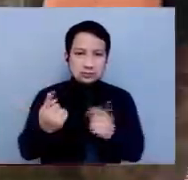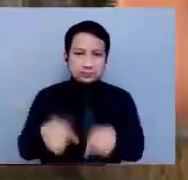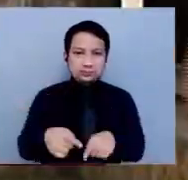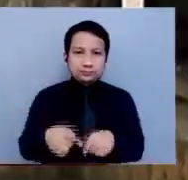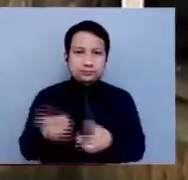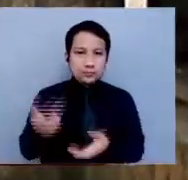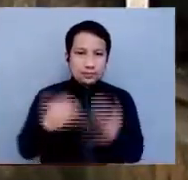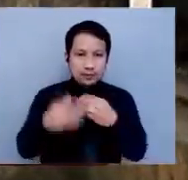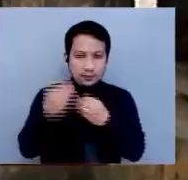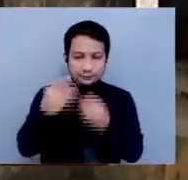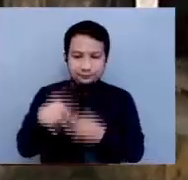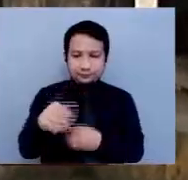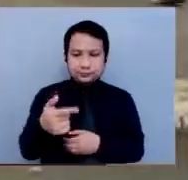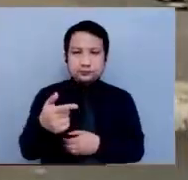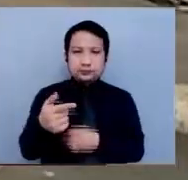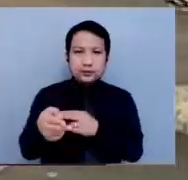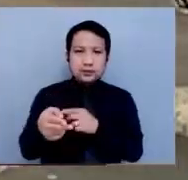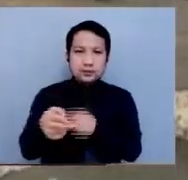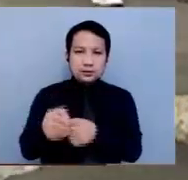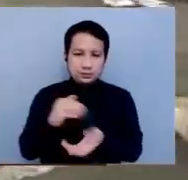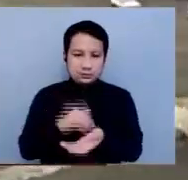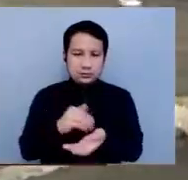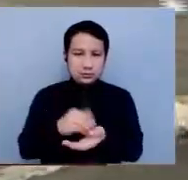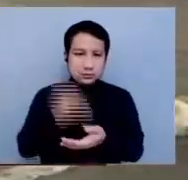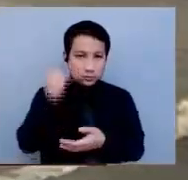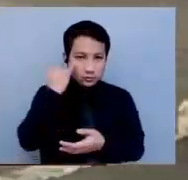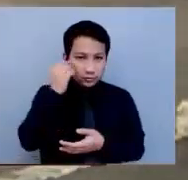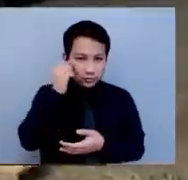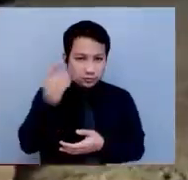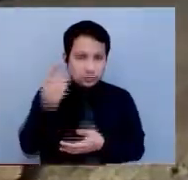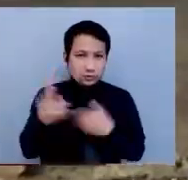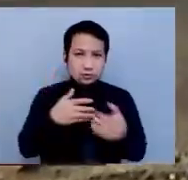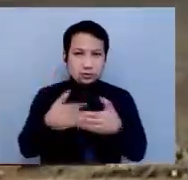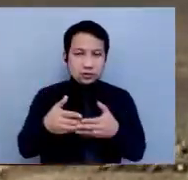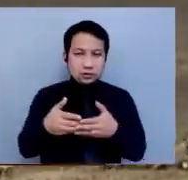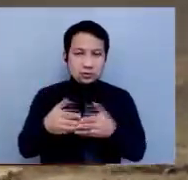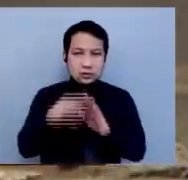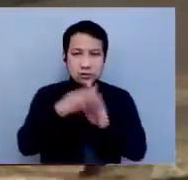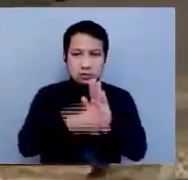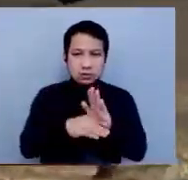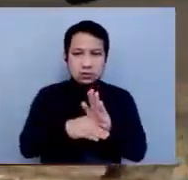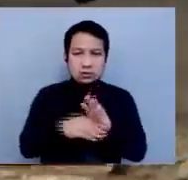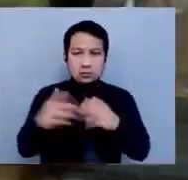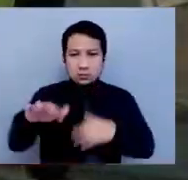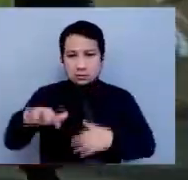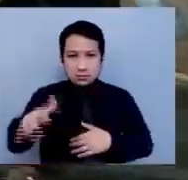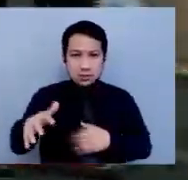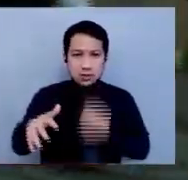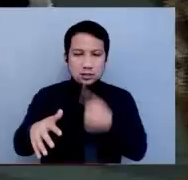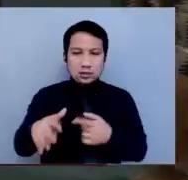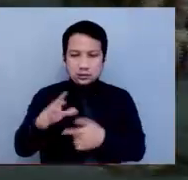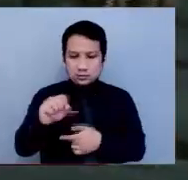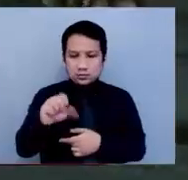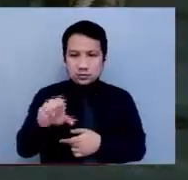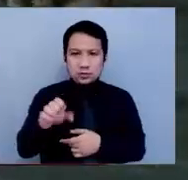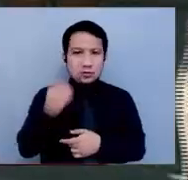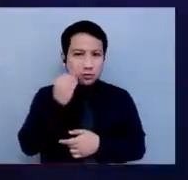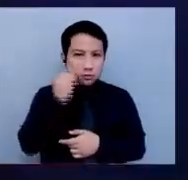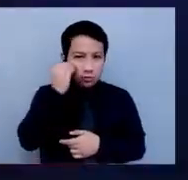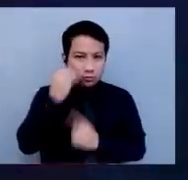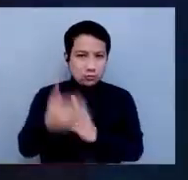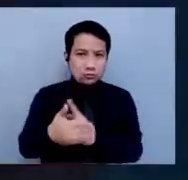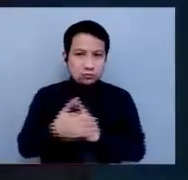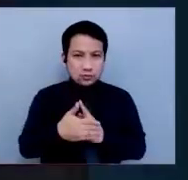hinikayat ni PGH spokesman Dr. Jonas Del Rosario ang mga asymptomatic at mild COVID-19 cases na mag-home quarantine na